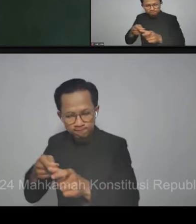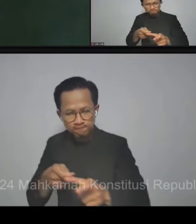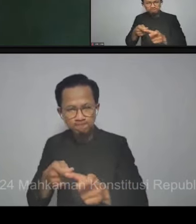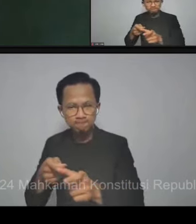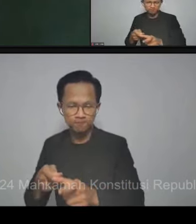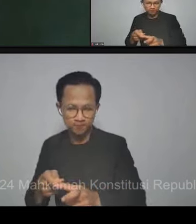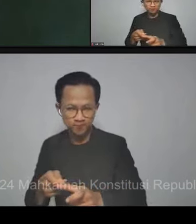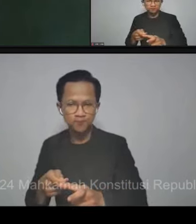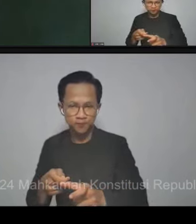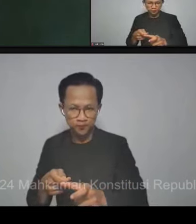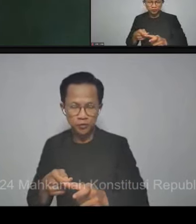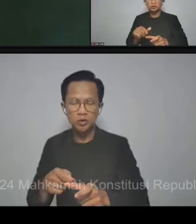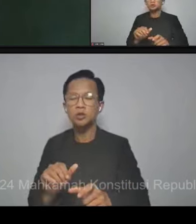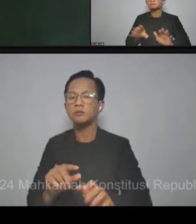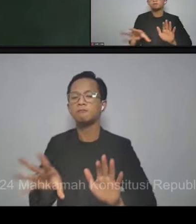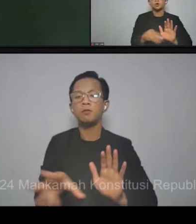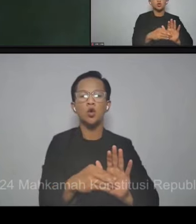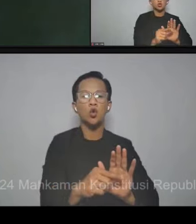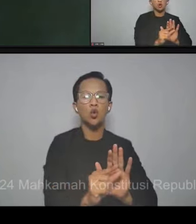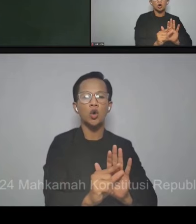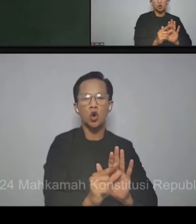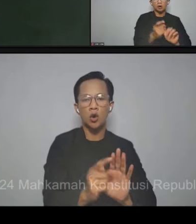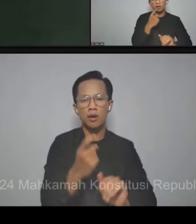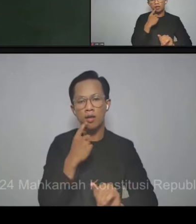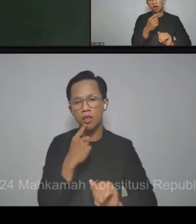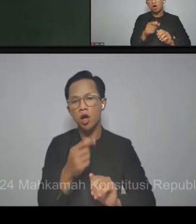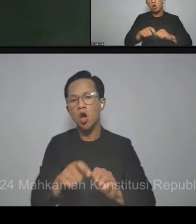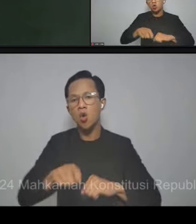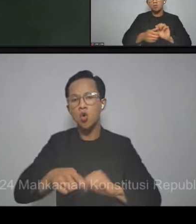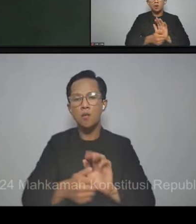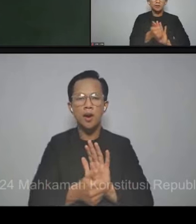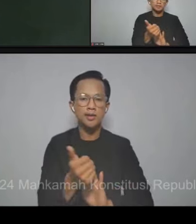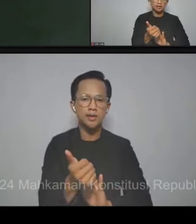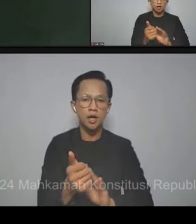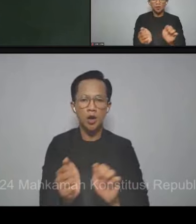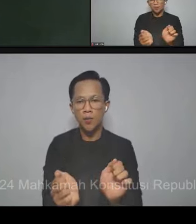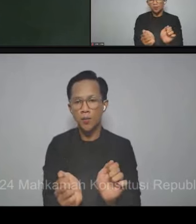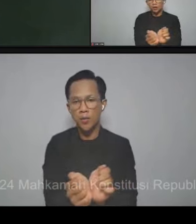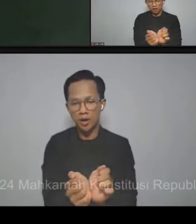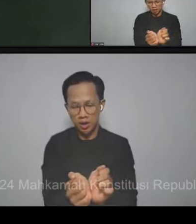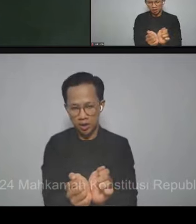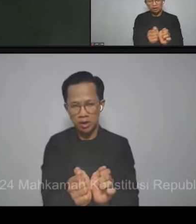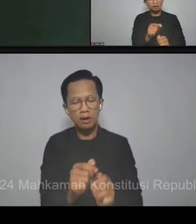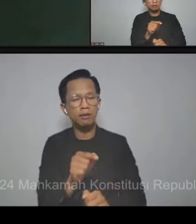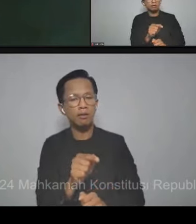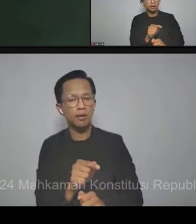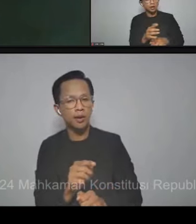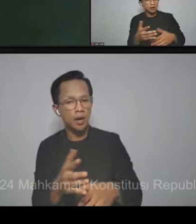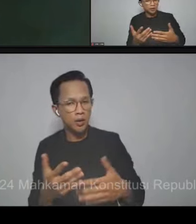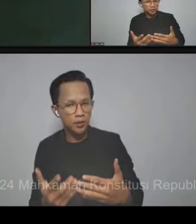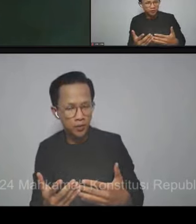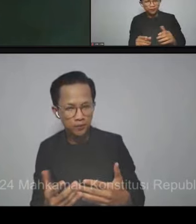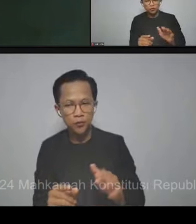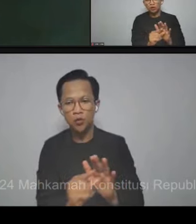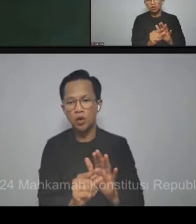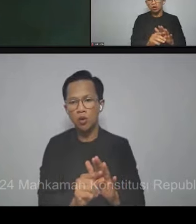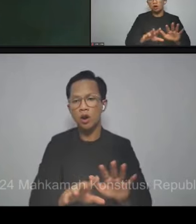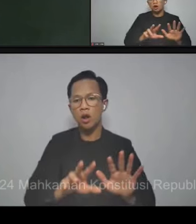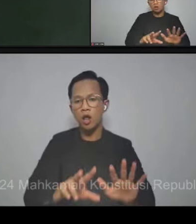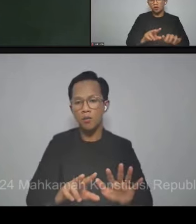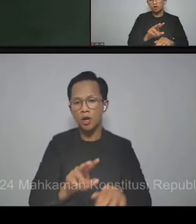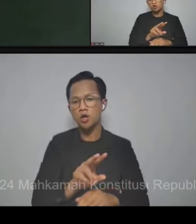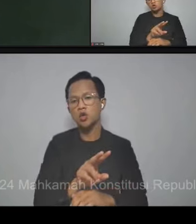diatu dalam undang-undang yang mengatur mengenai hukum acara pidana hukum acara pidana yang dimaksud tidak lain adalah undang-undang 8